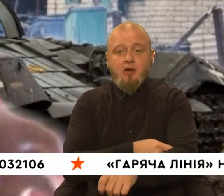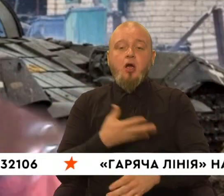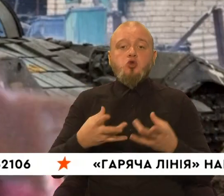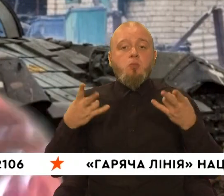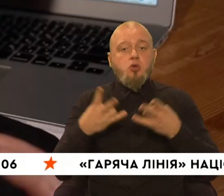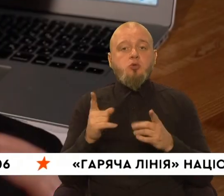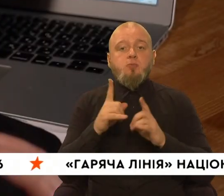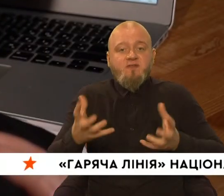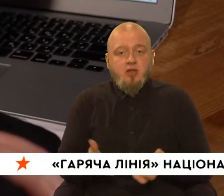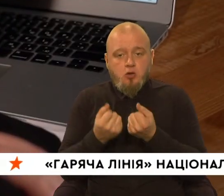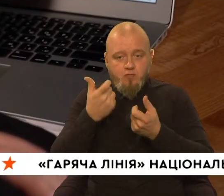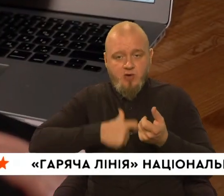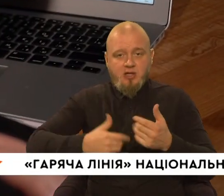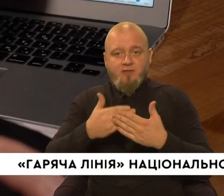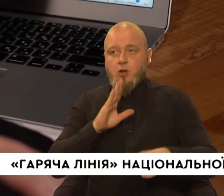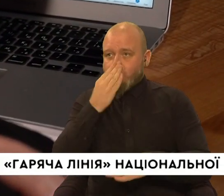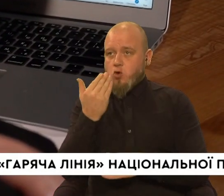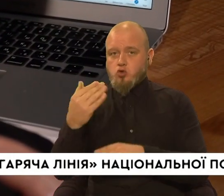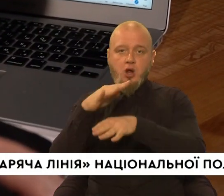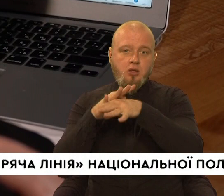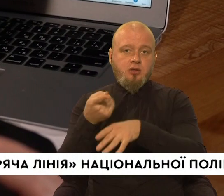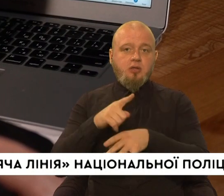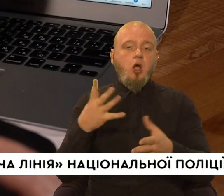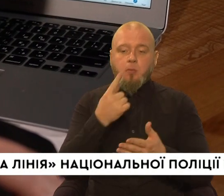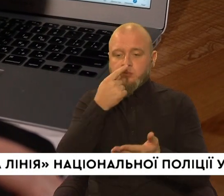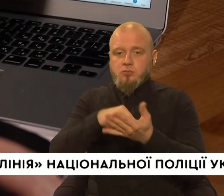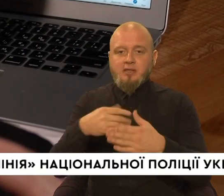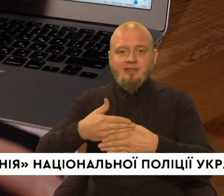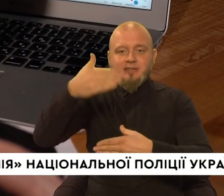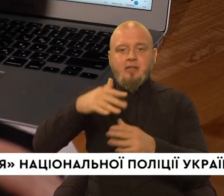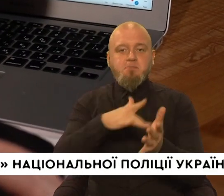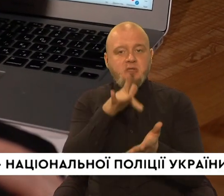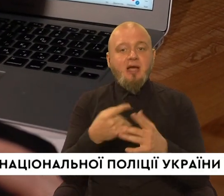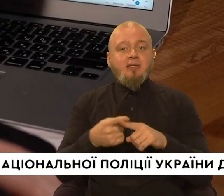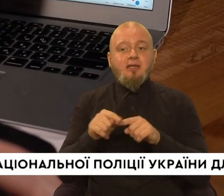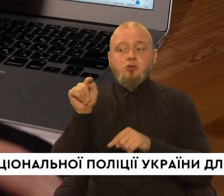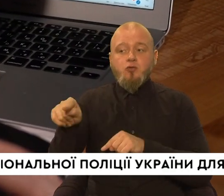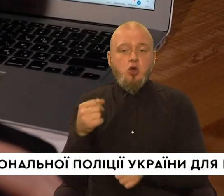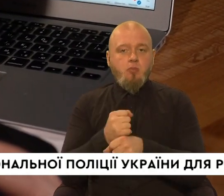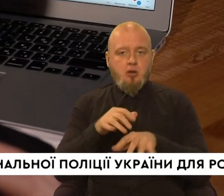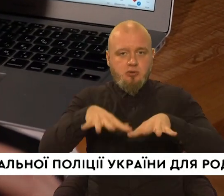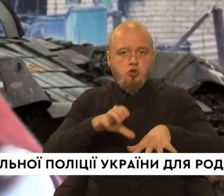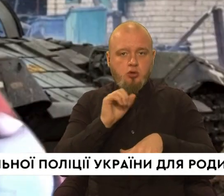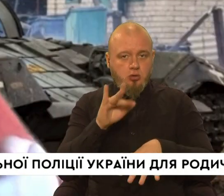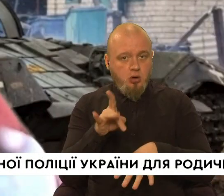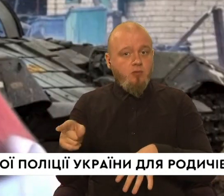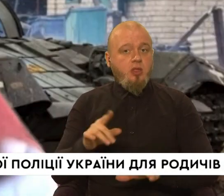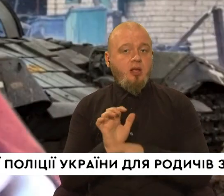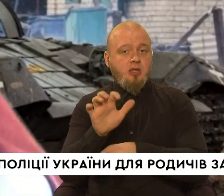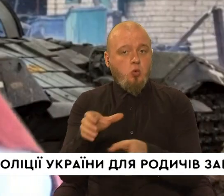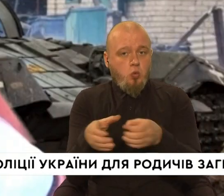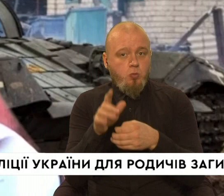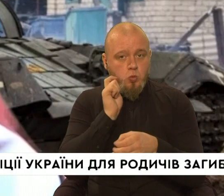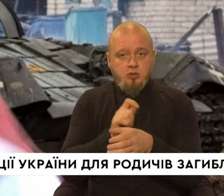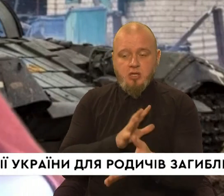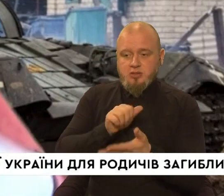потрібно, щоб врятуватися від ворожої артилерії та досягнути стін міста. Це те, що вони роблять із Солодаром. Вони надсилають групу,